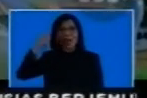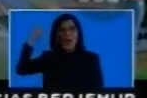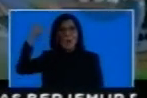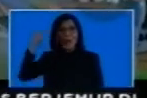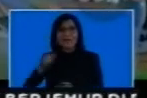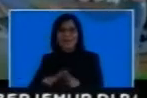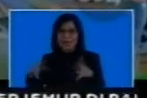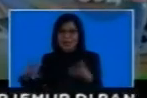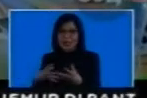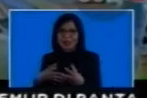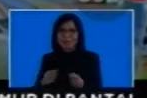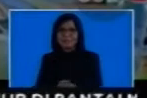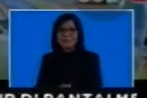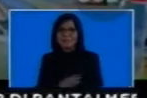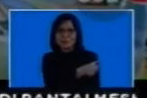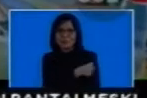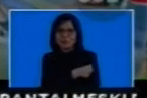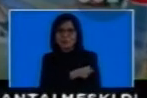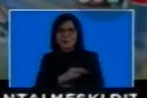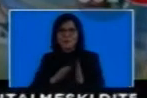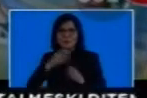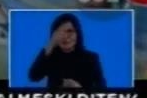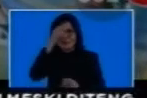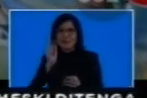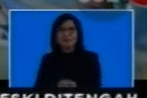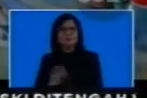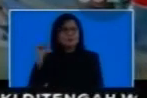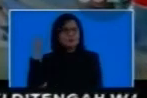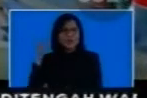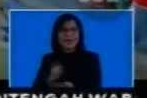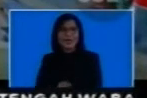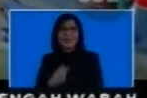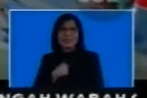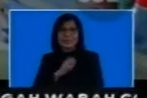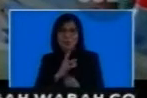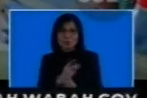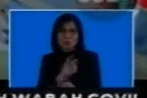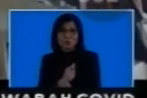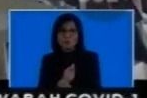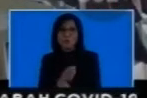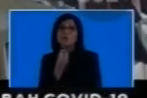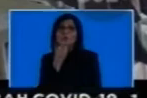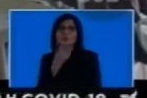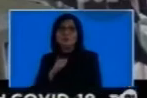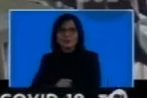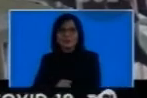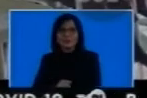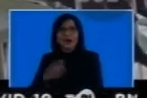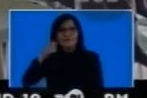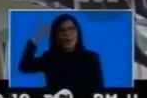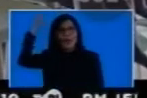mudah. Sebagai guru yang dikenal dengan sebutan pahlawan tanpa tanda jasa, kita dibenturkan dengan kenyataan yang